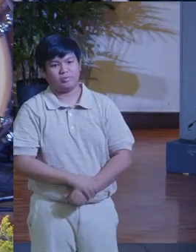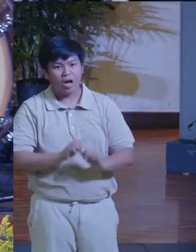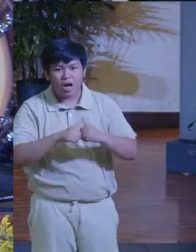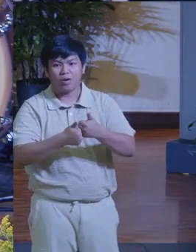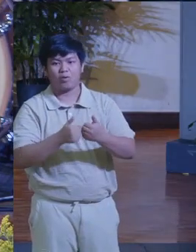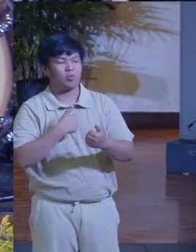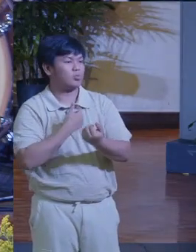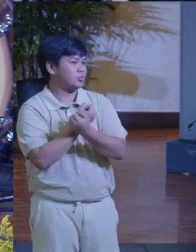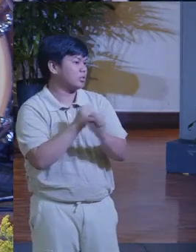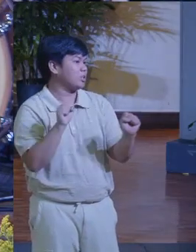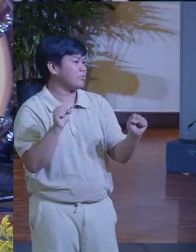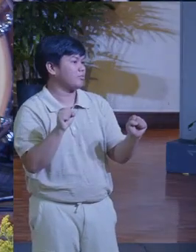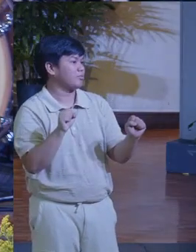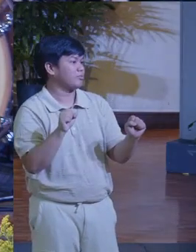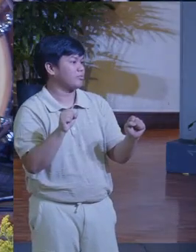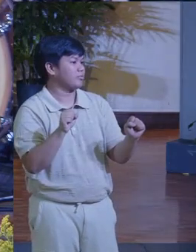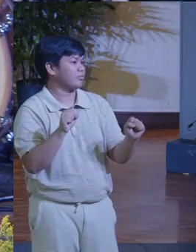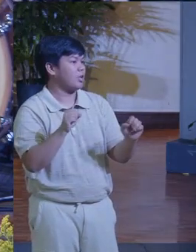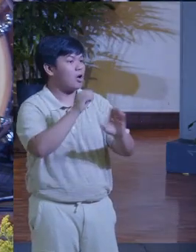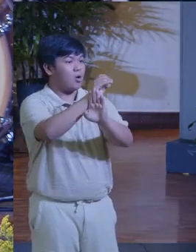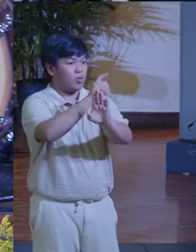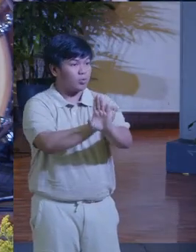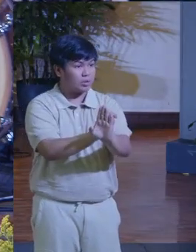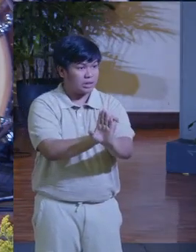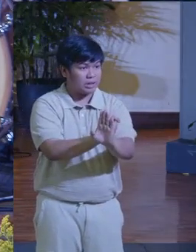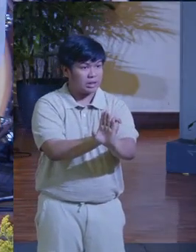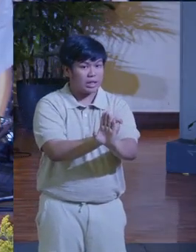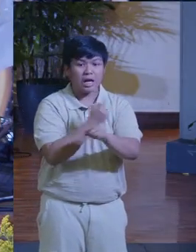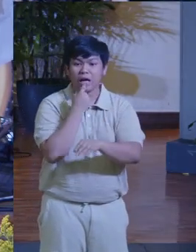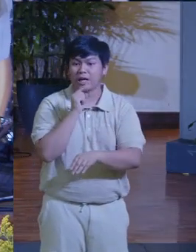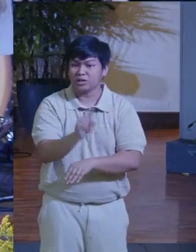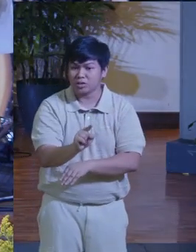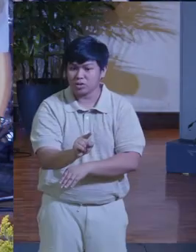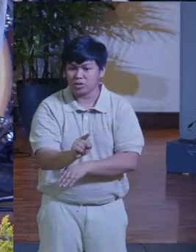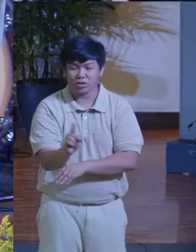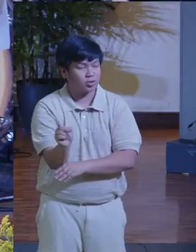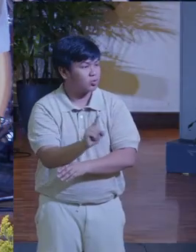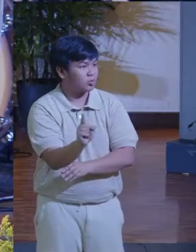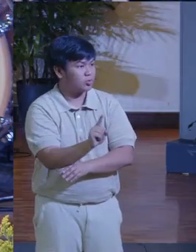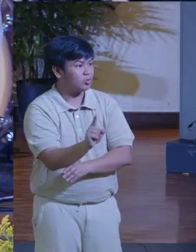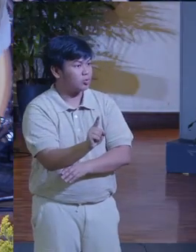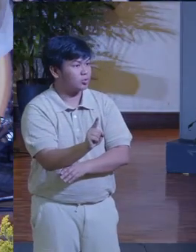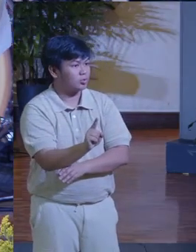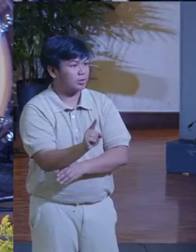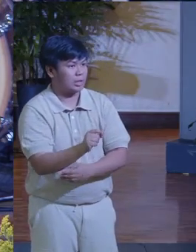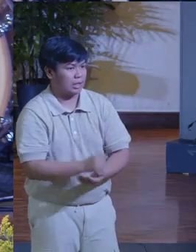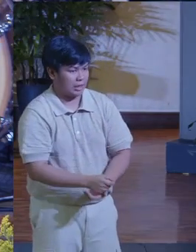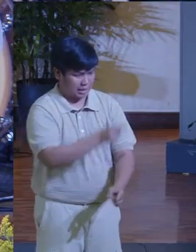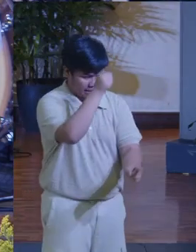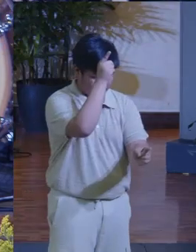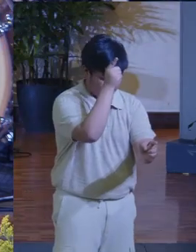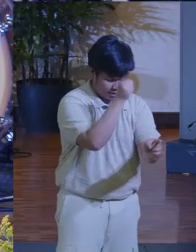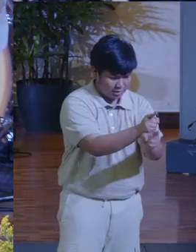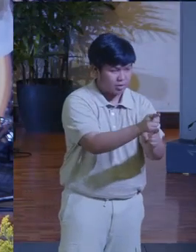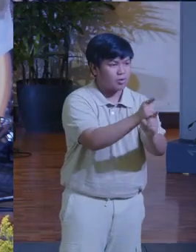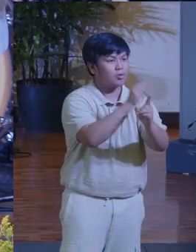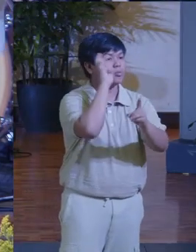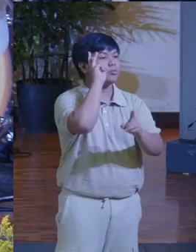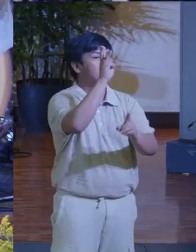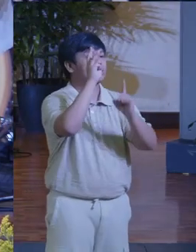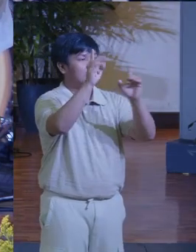At mula sa lumang tipan, ang kasagutan dito ay, but the righteous shall